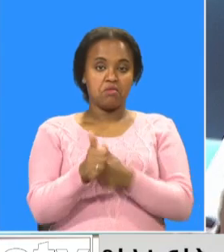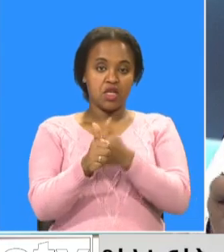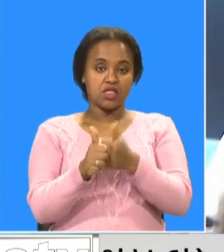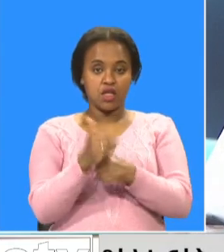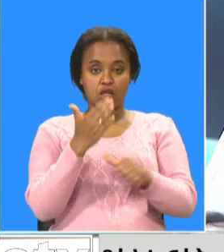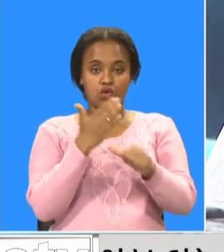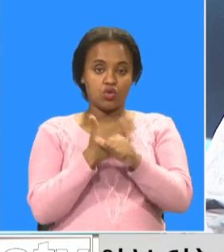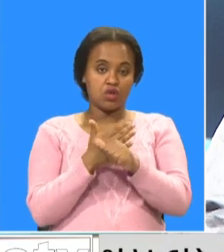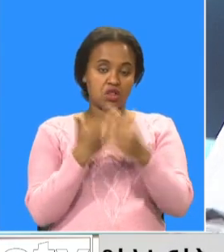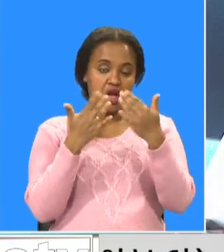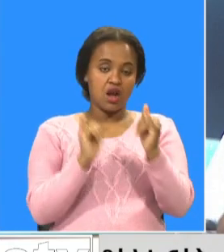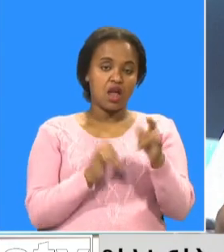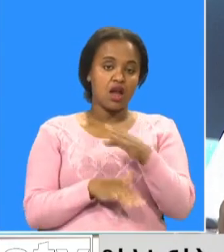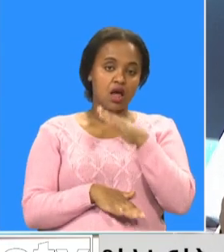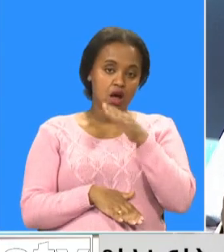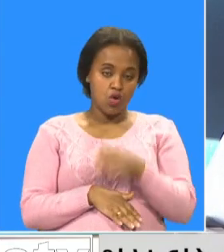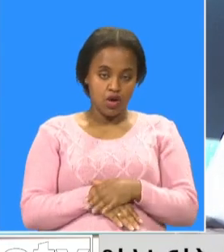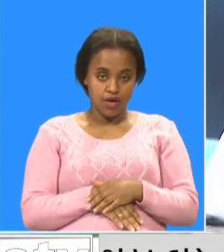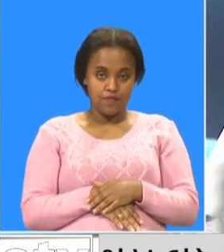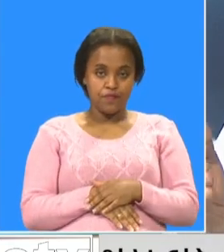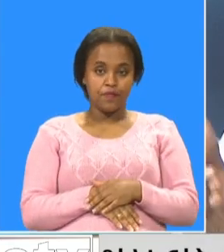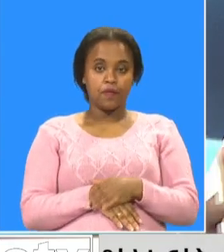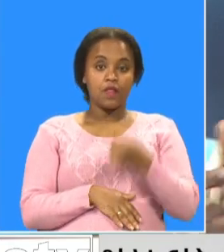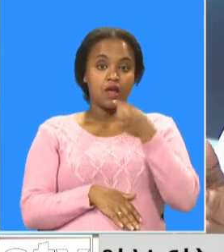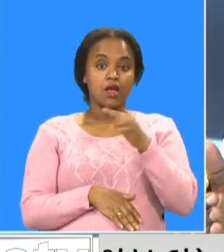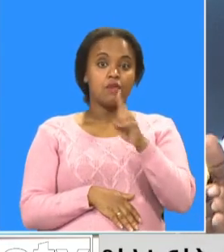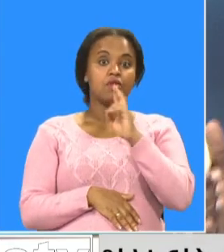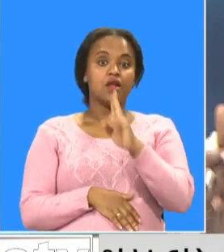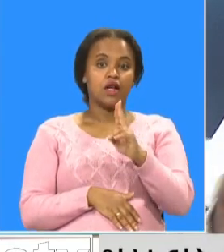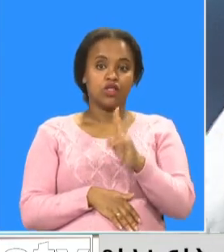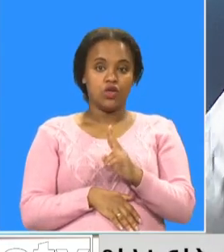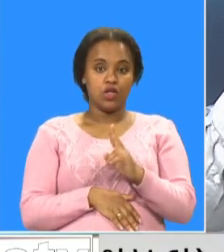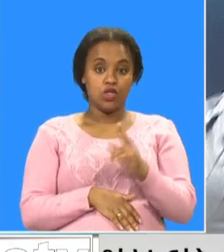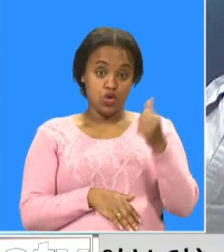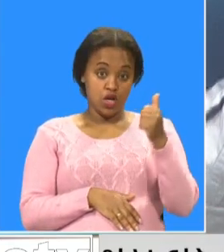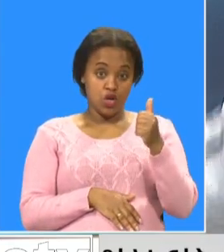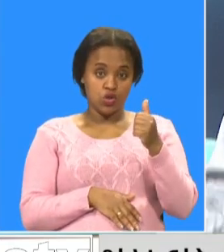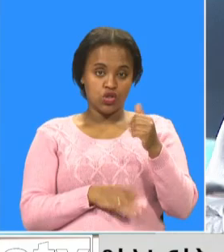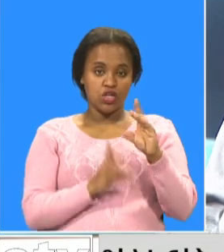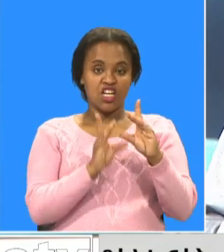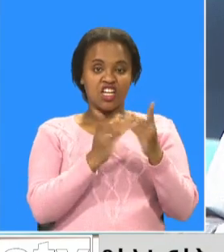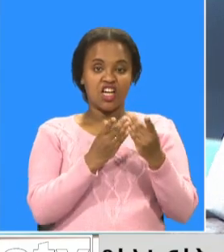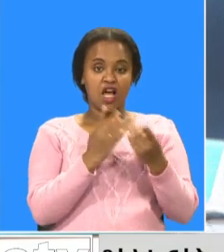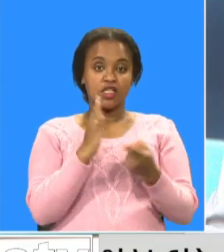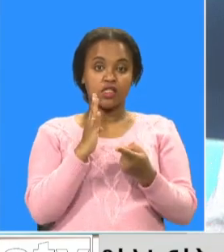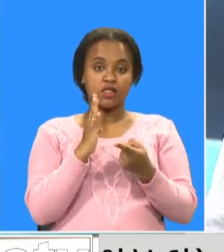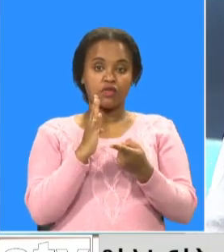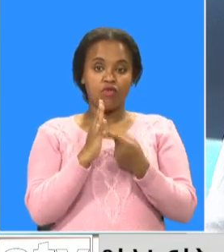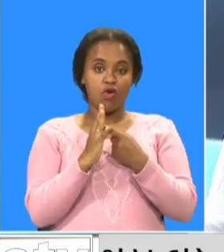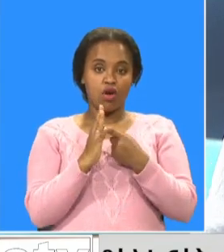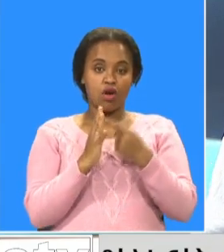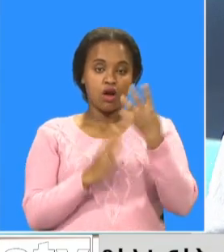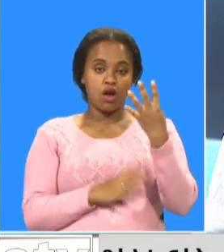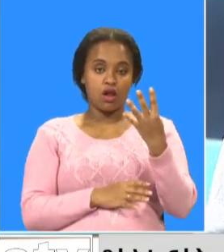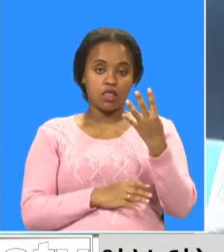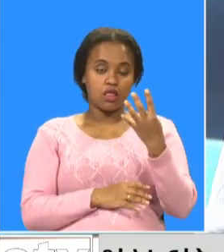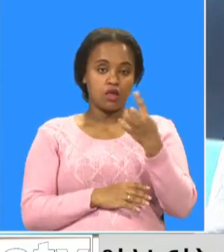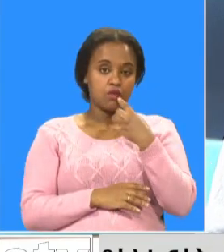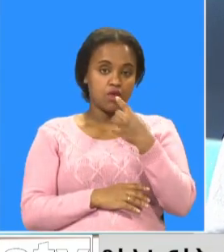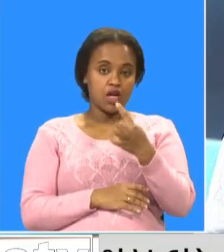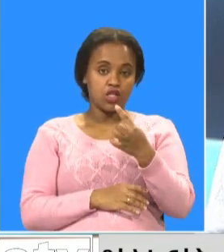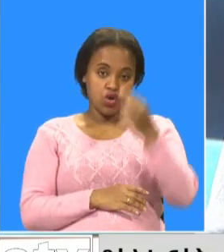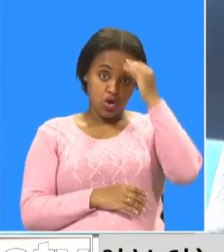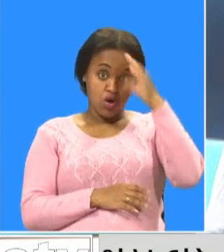የሚያስከትሉትም ጉዳት ያናል ያለሆነ የምንላቸው ናቸው። ሌሎች ክላስ 4 የምንላቸው በሰው